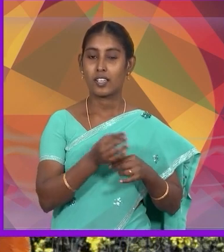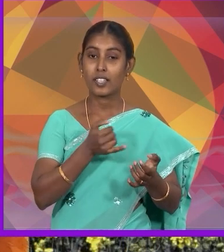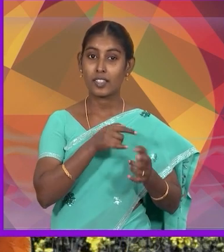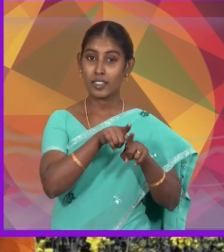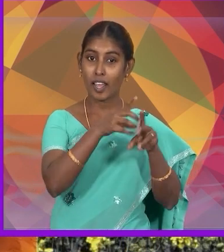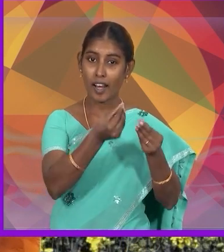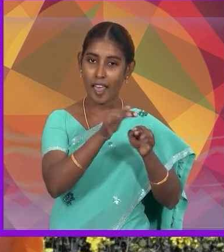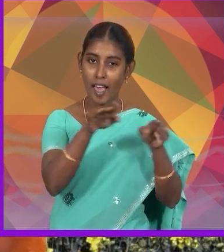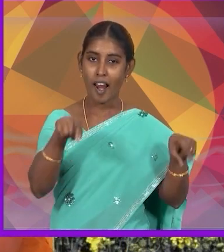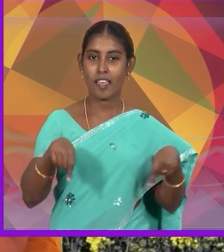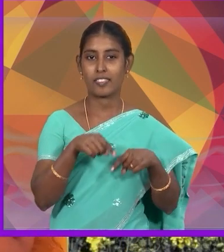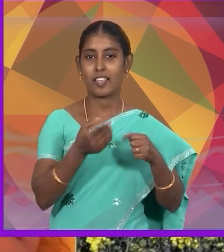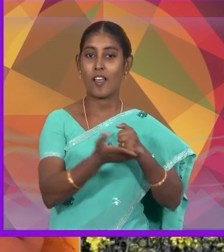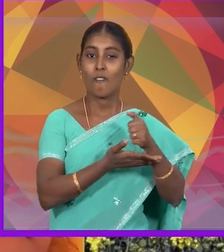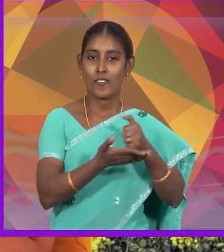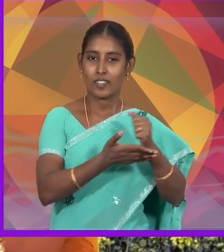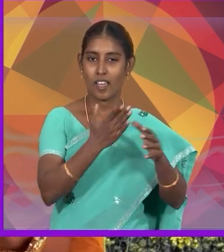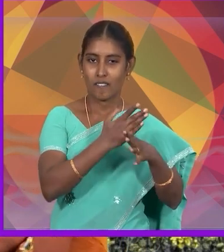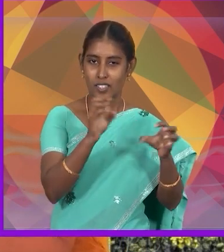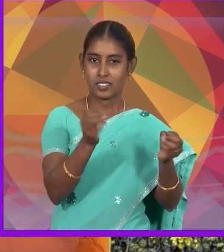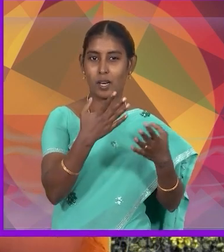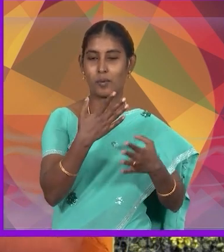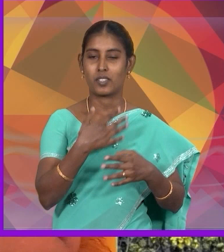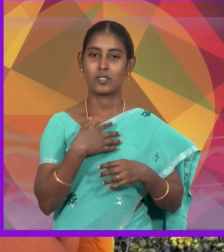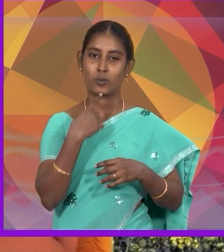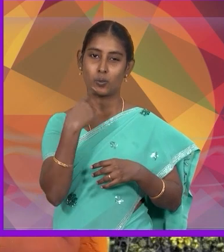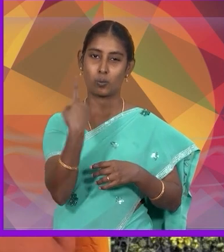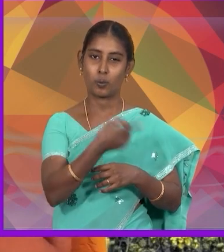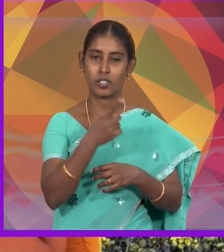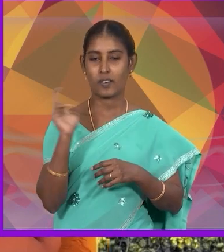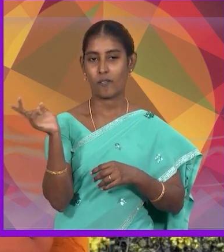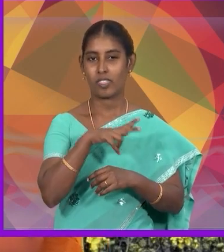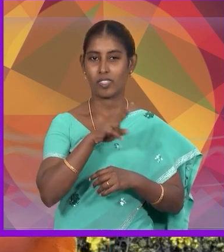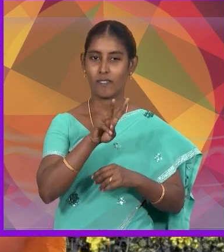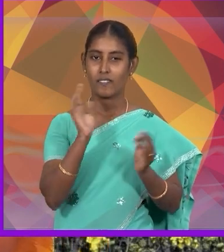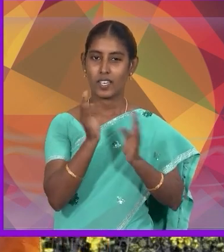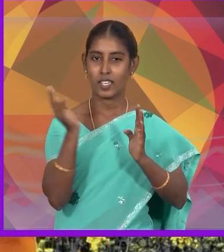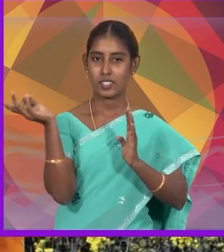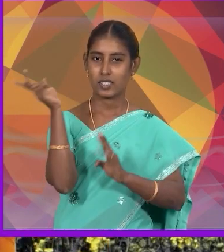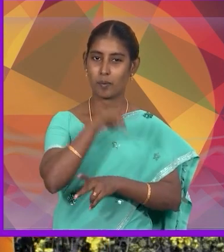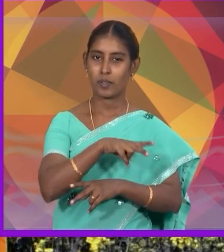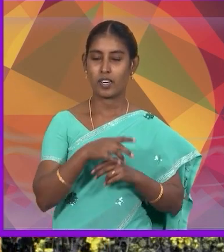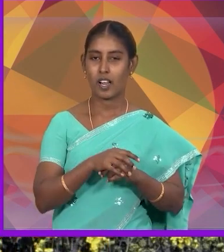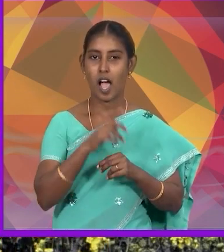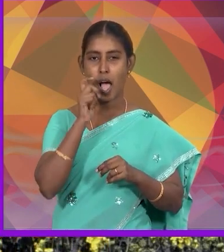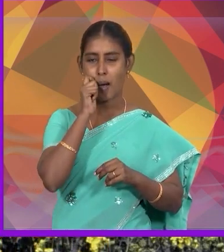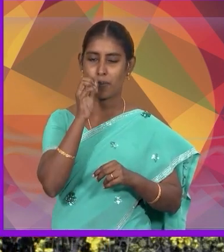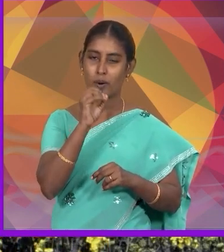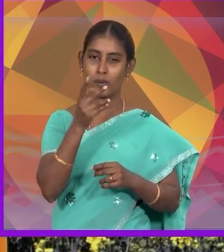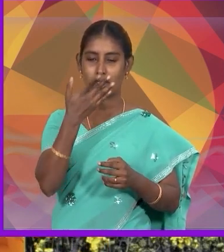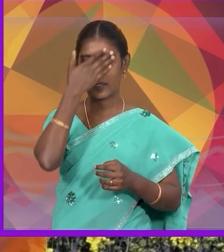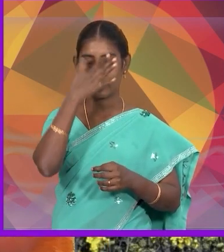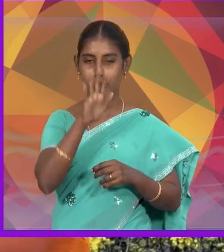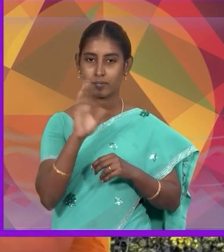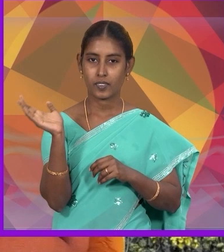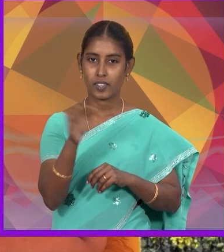முறையில பயன்படுத்தி நல்லா விவசாயம் பண்றேன் அப்படின்னு சொல்லி கிராமத்துக்கே வந்துடுறாரு. அவங்க அப்பாவையும் சரி சொல்ல சொல்லிட்டு